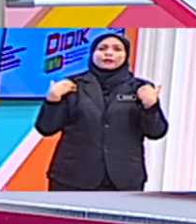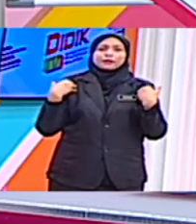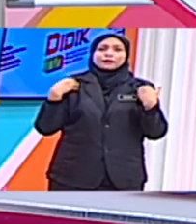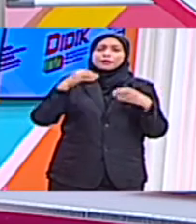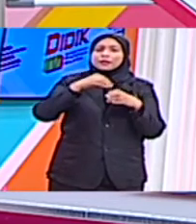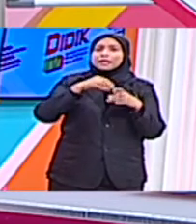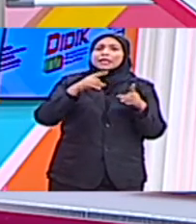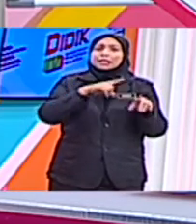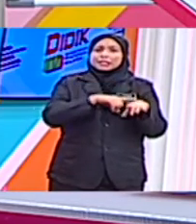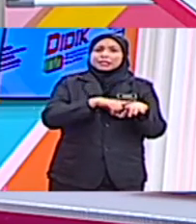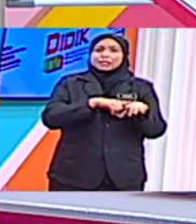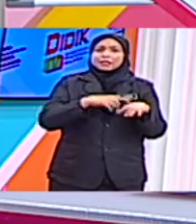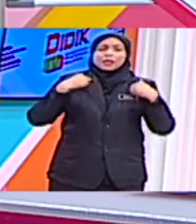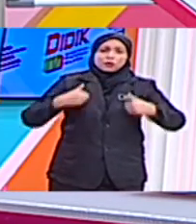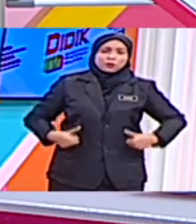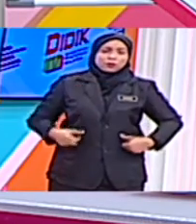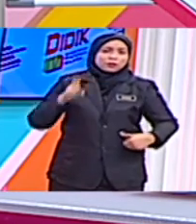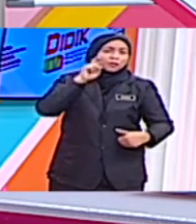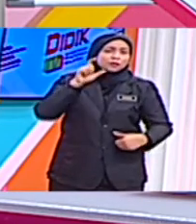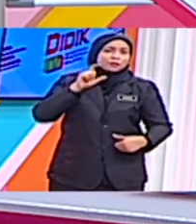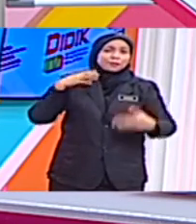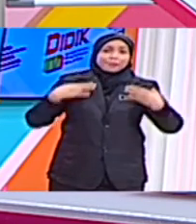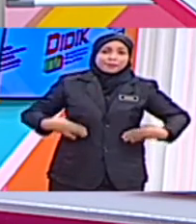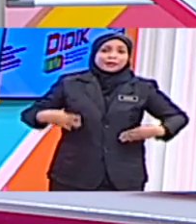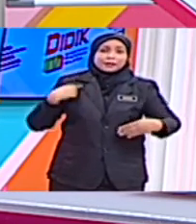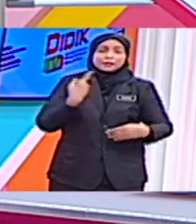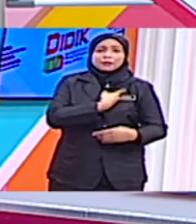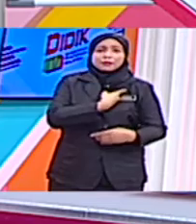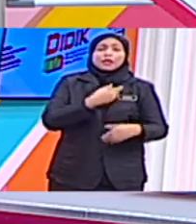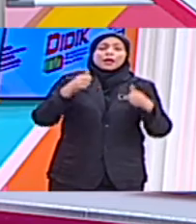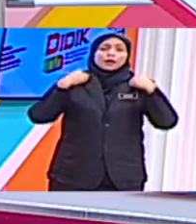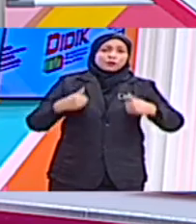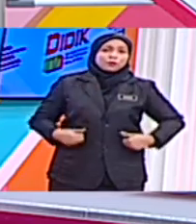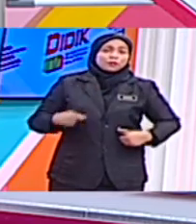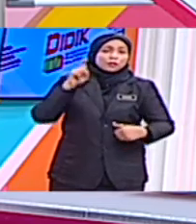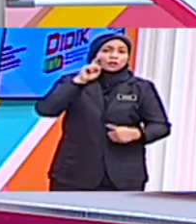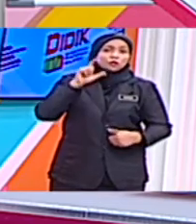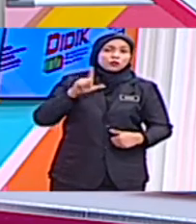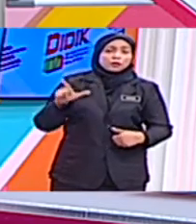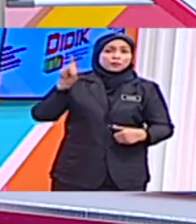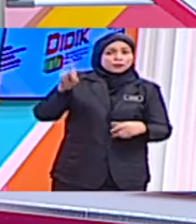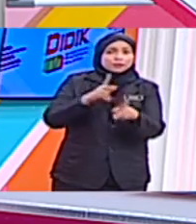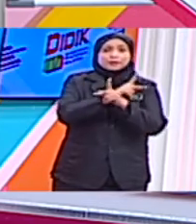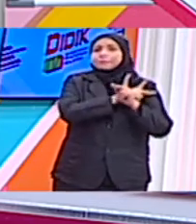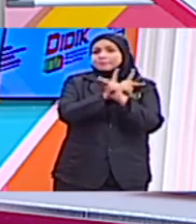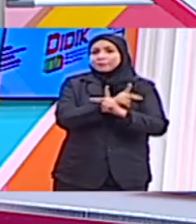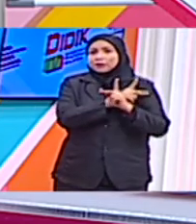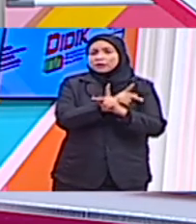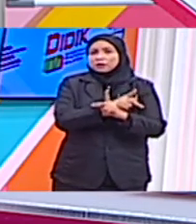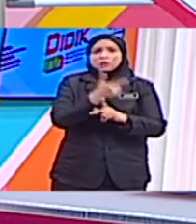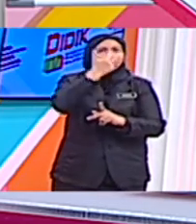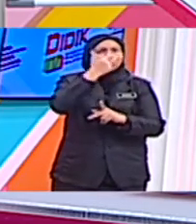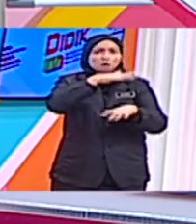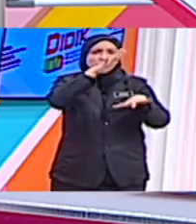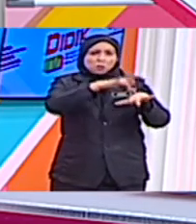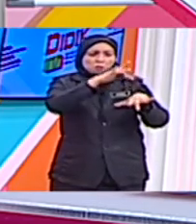badan kita. Kita kenali sebagai anggota seksual dan perlu diingat anggota seksual ini perlu dilindungi dan tidak boleh disentuh sesuka